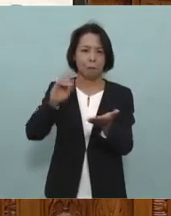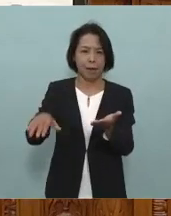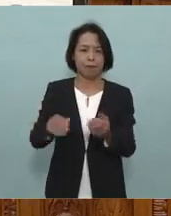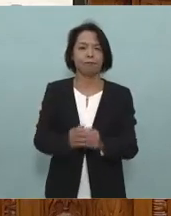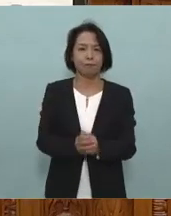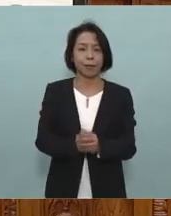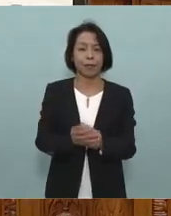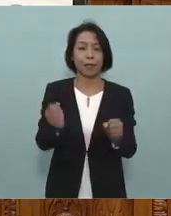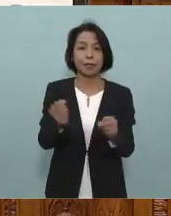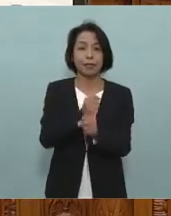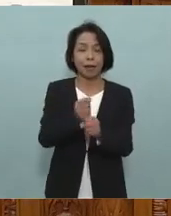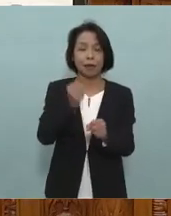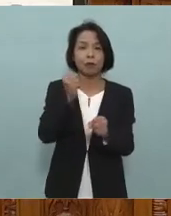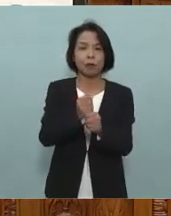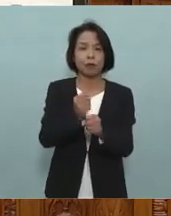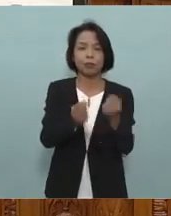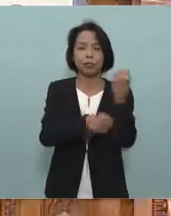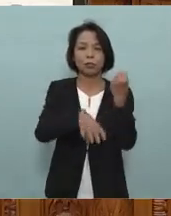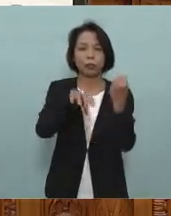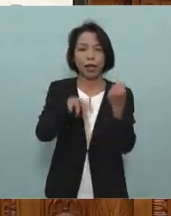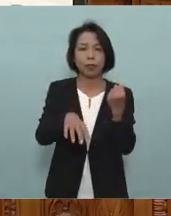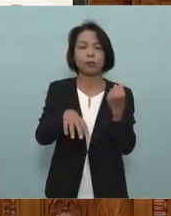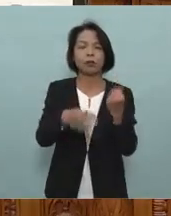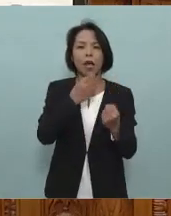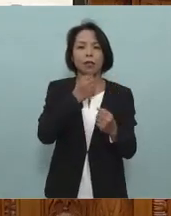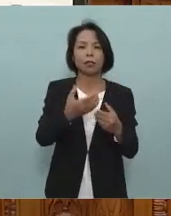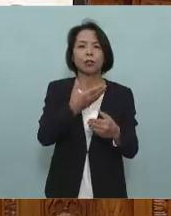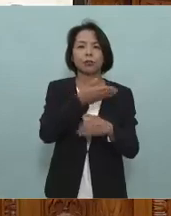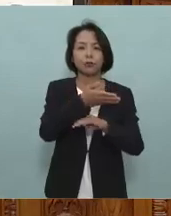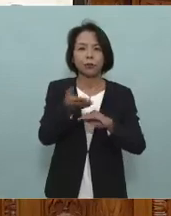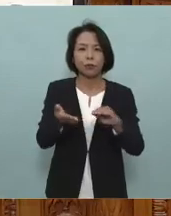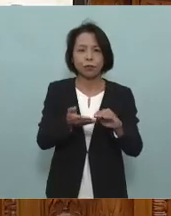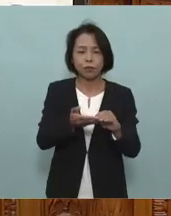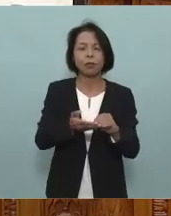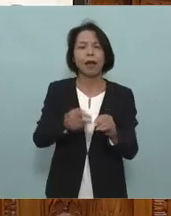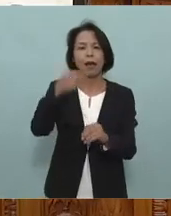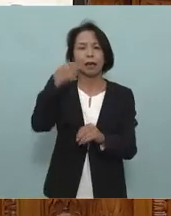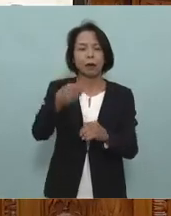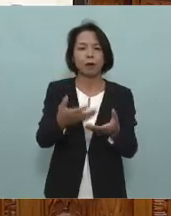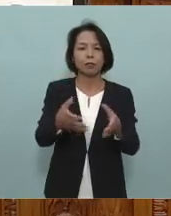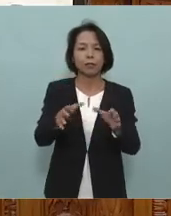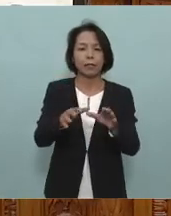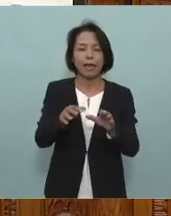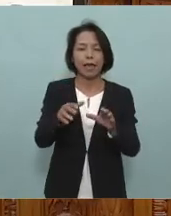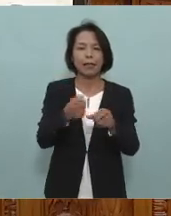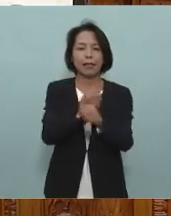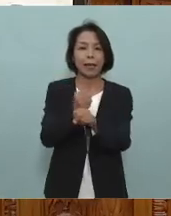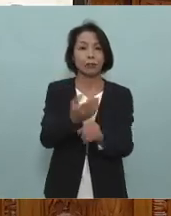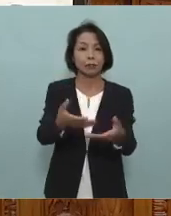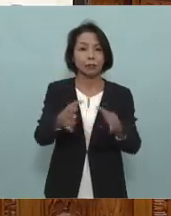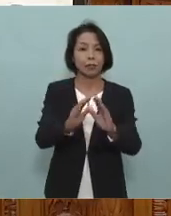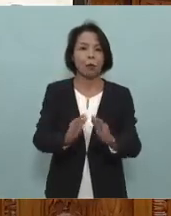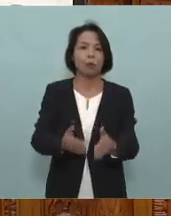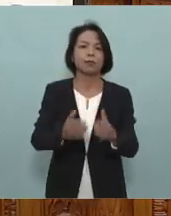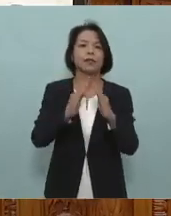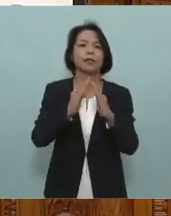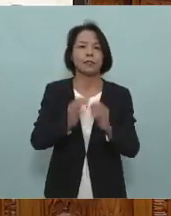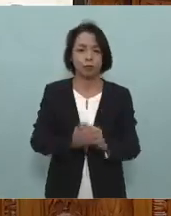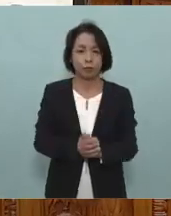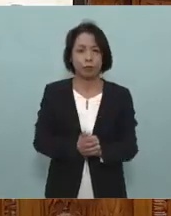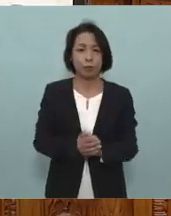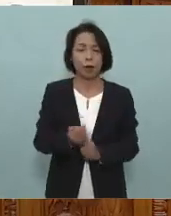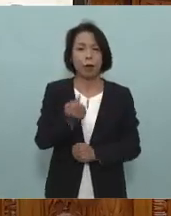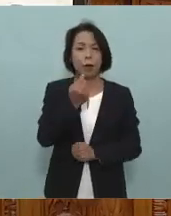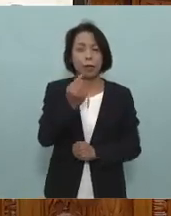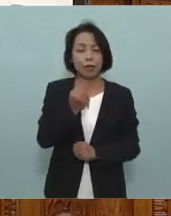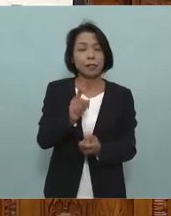の拠点となる福島国際研究教育機構の設立私に復興に向け